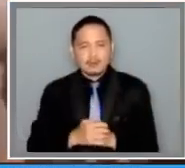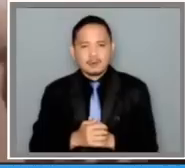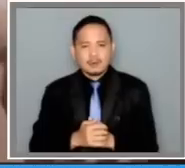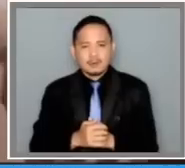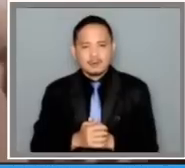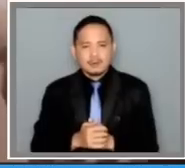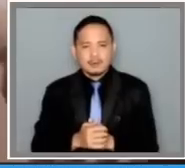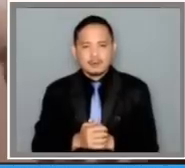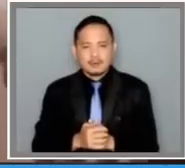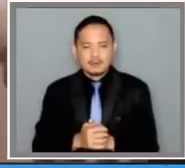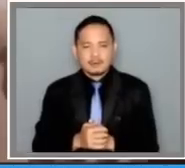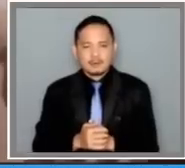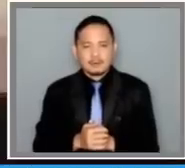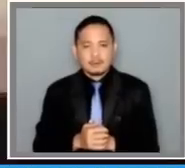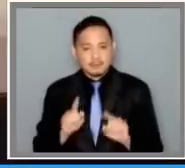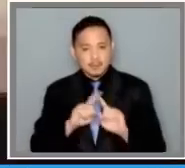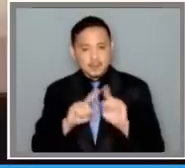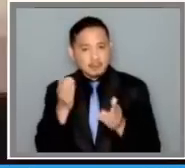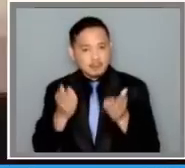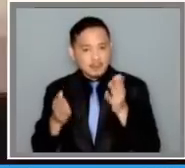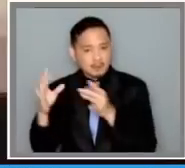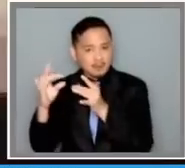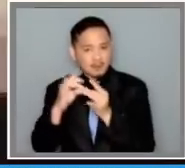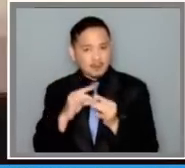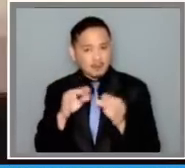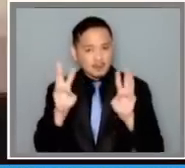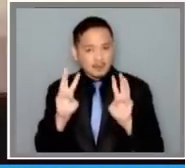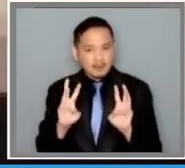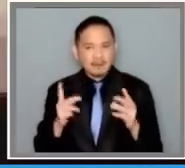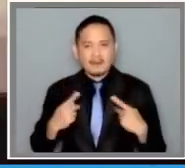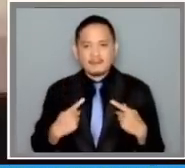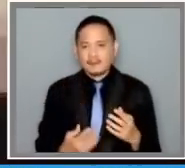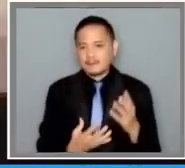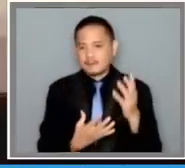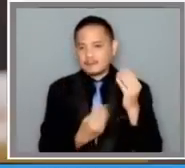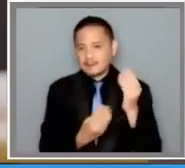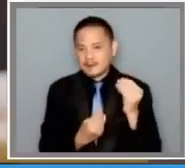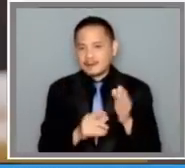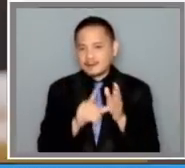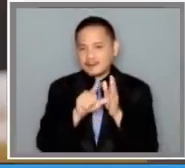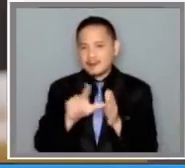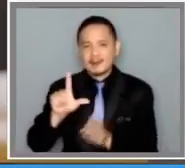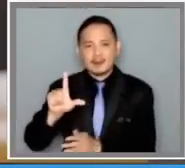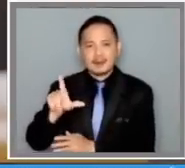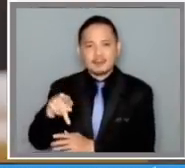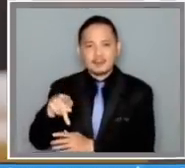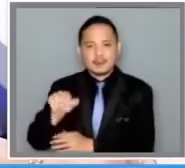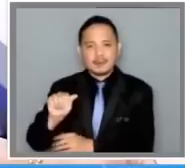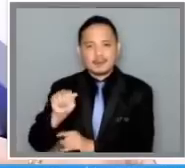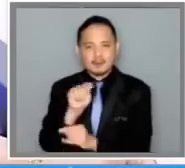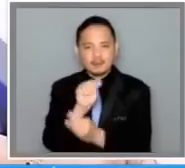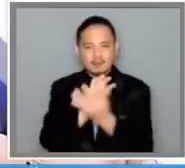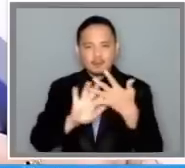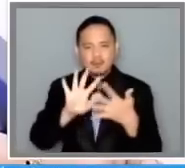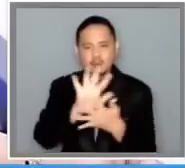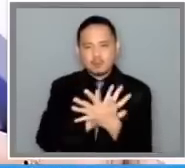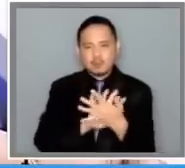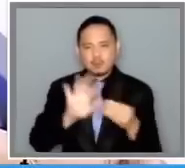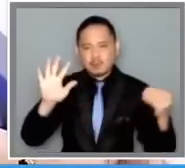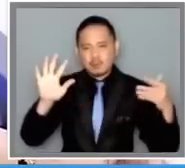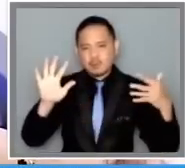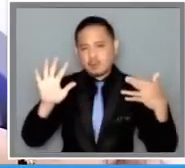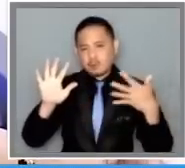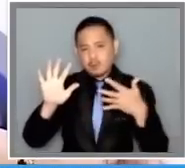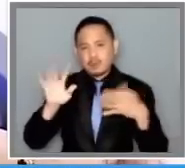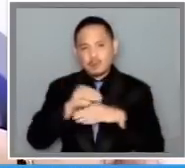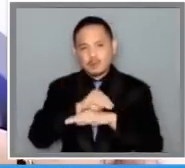ating panahon kaya. Alamin na natin mga kabalita kung yung low pressure area na binabantayan ba natin may kinalaman din, di ba?